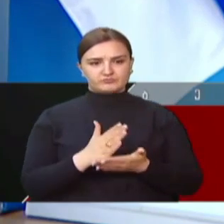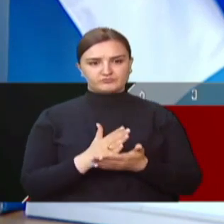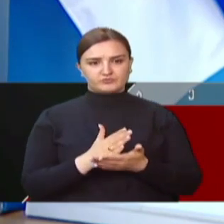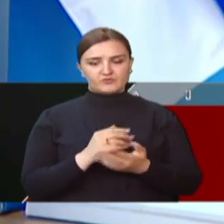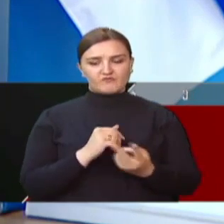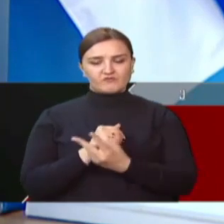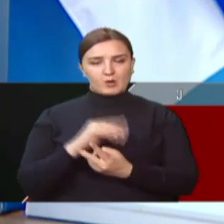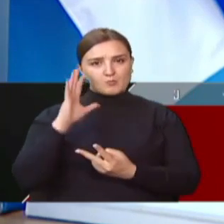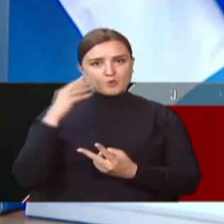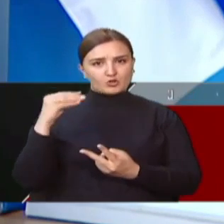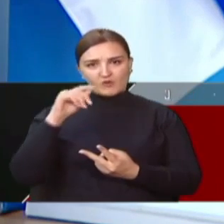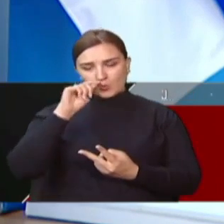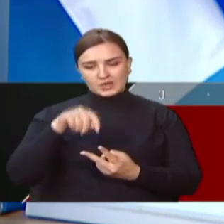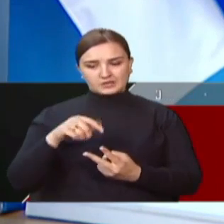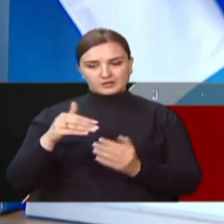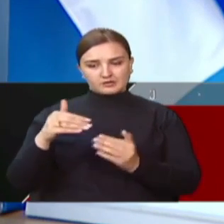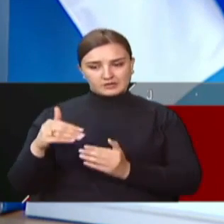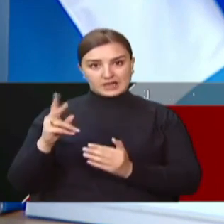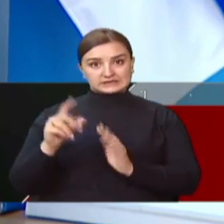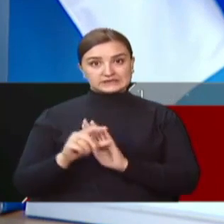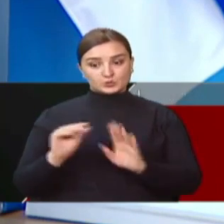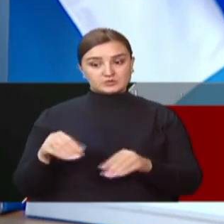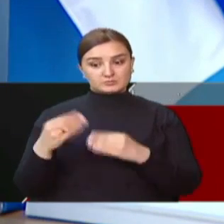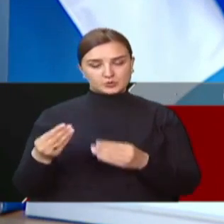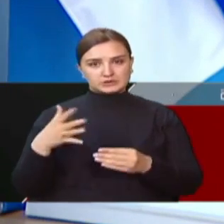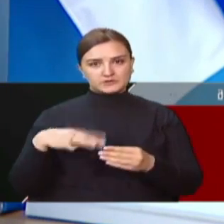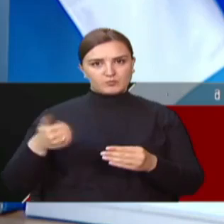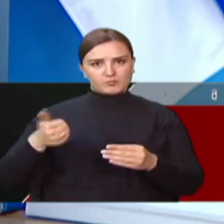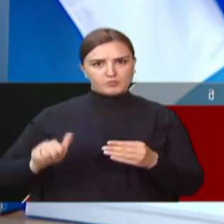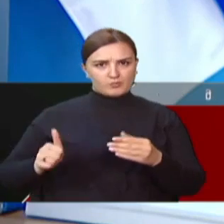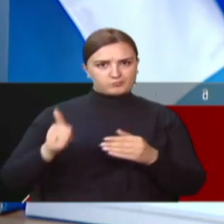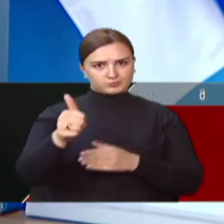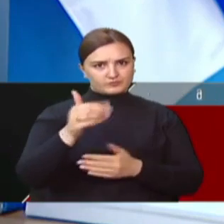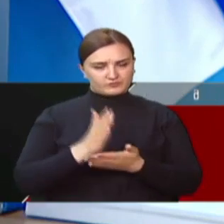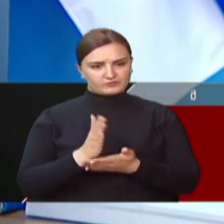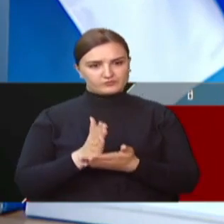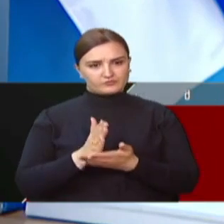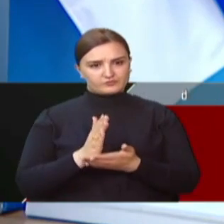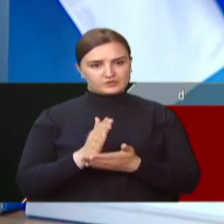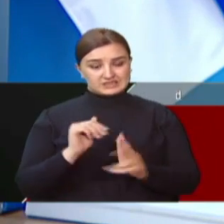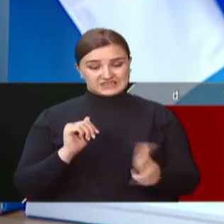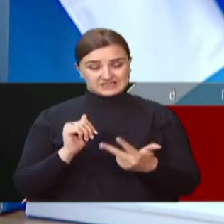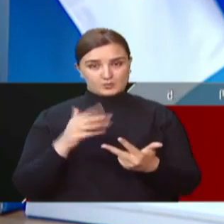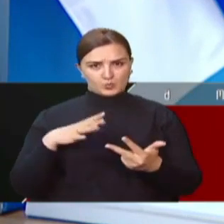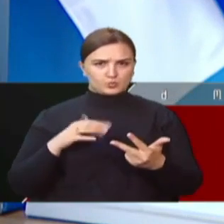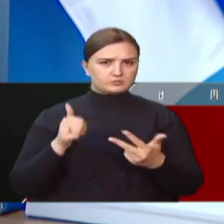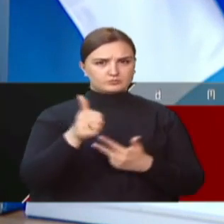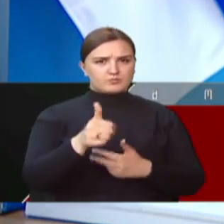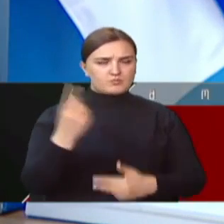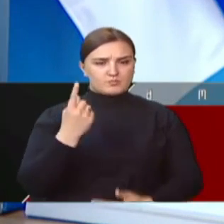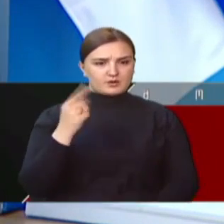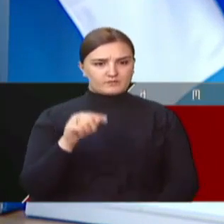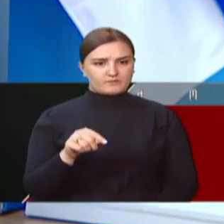ორმა ქვეყანამ, უკრაინამ, მოლდოვამ მიიღო კანდიდატის სტატუსი და საქართველო არის ერთ-ერთი საუკეთესო სამშორის,